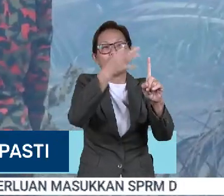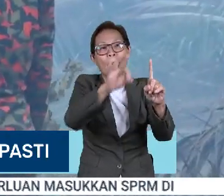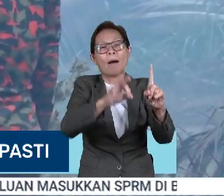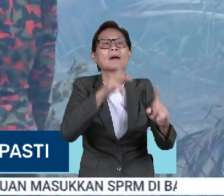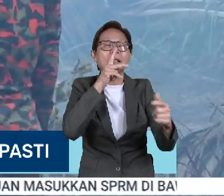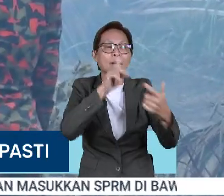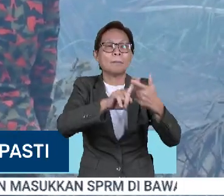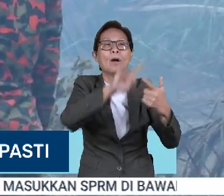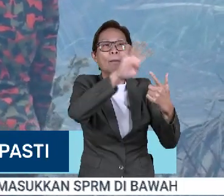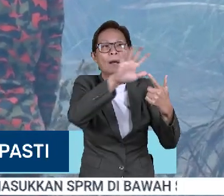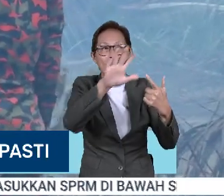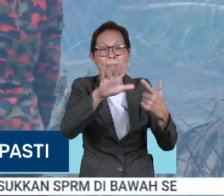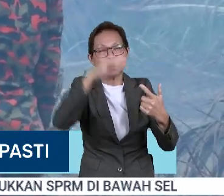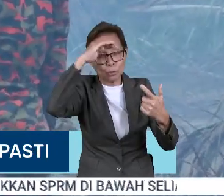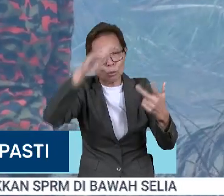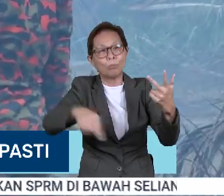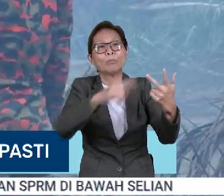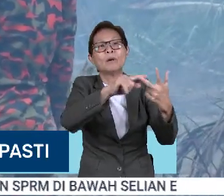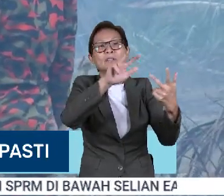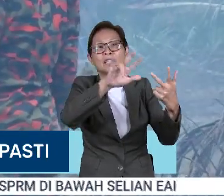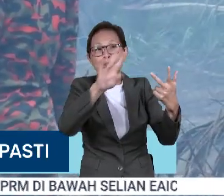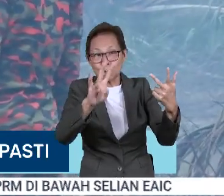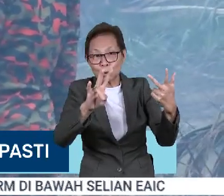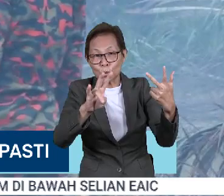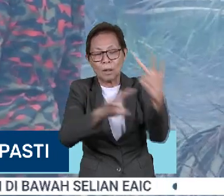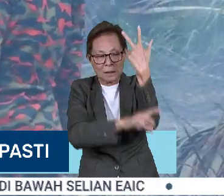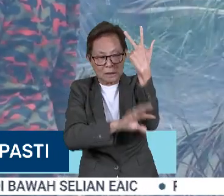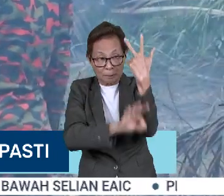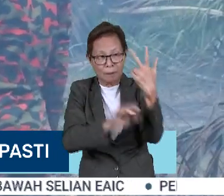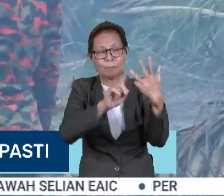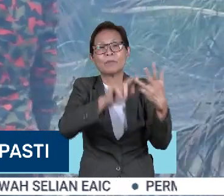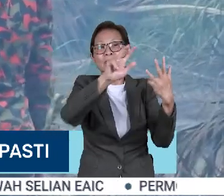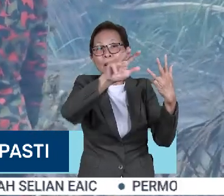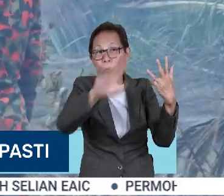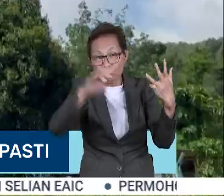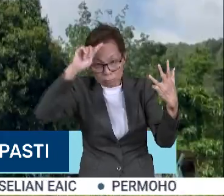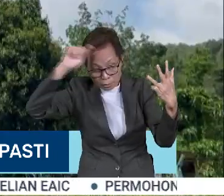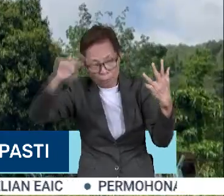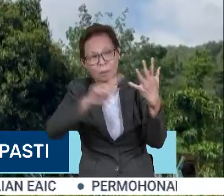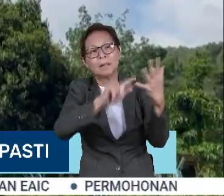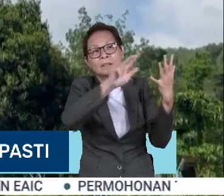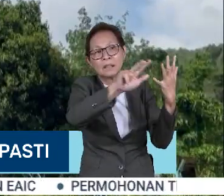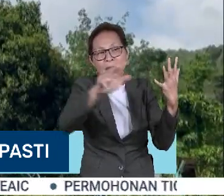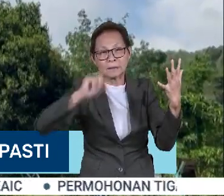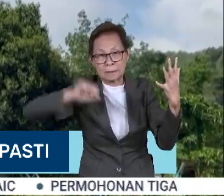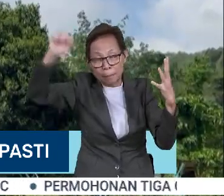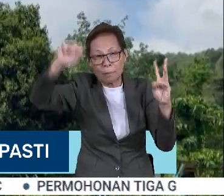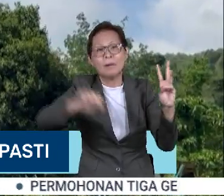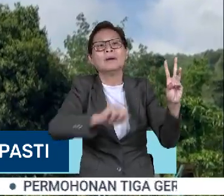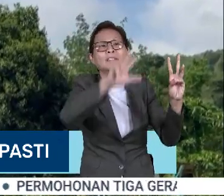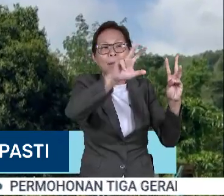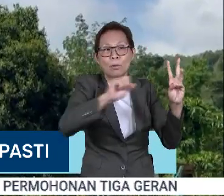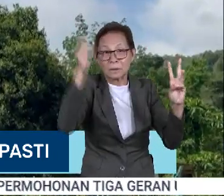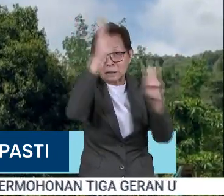dikejar 45 dijur 37 di negeri sembilan 34 trenggono 33 Sabah 30